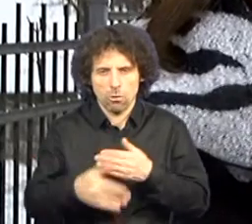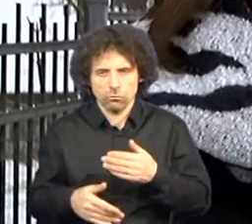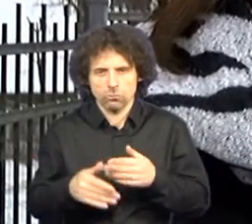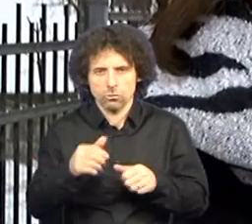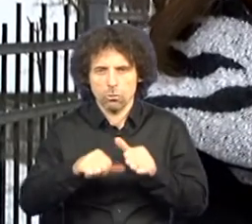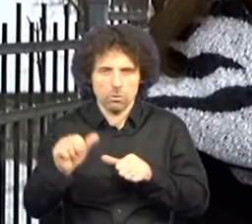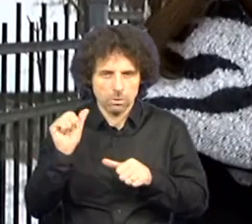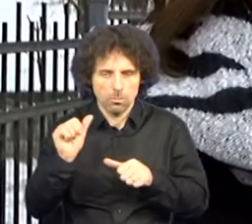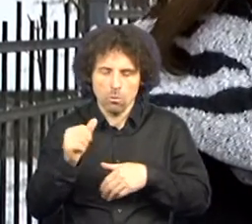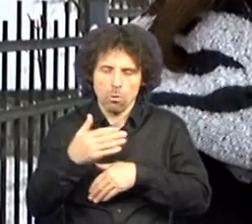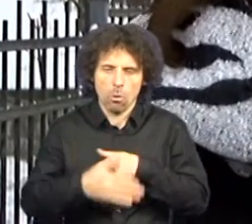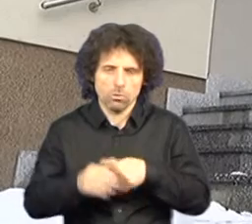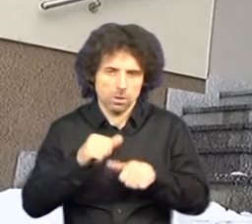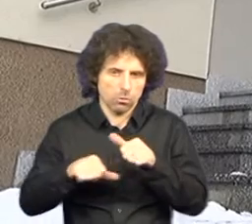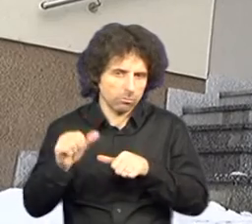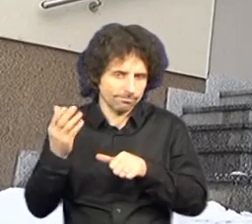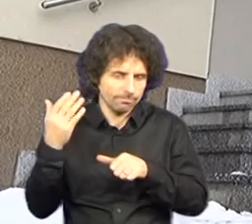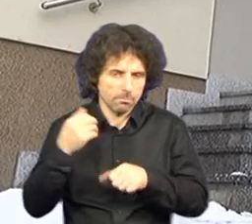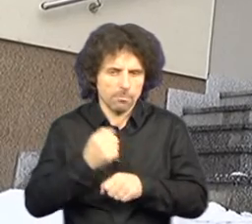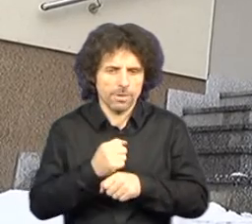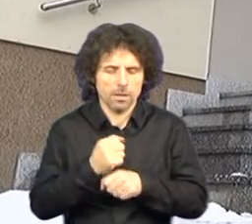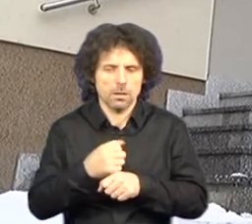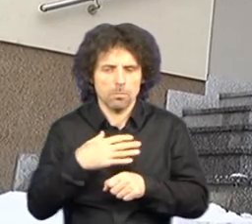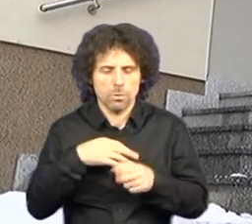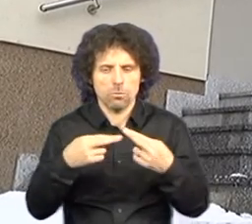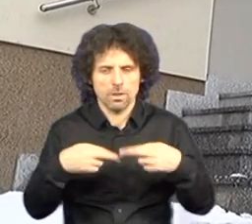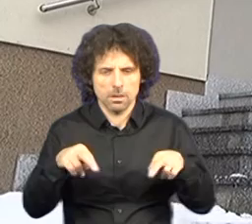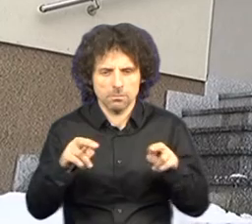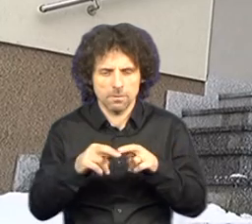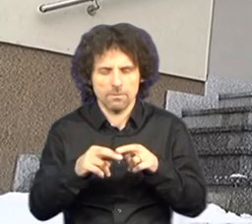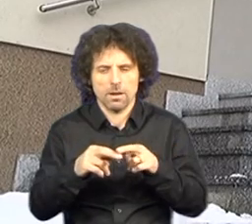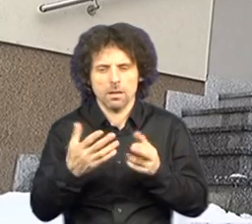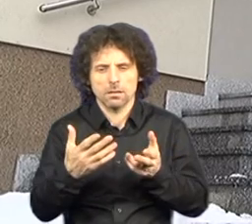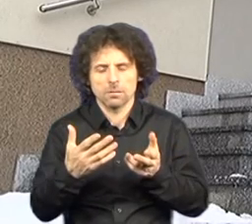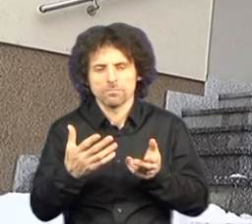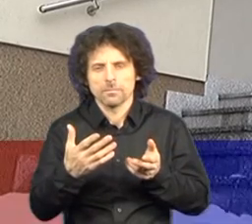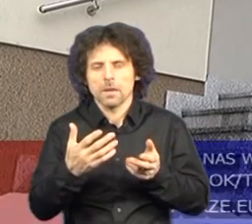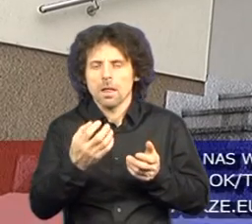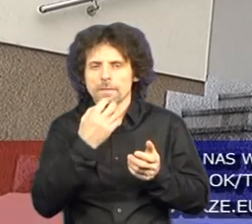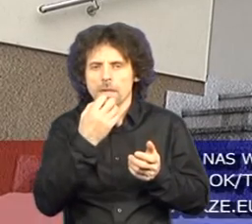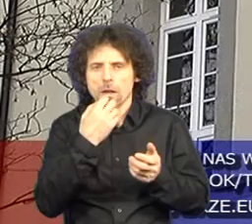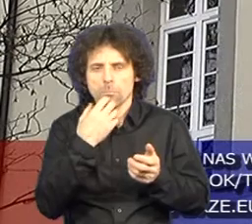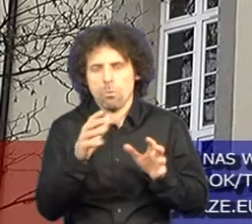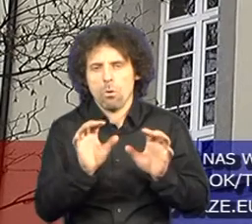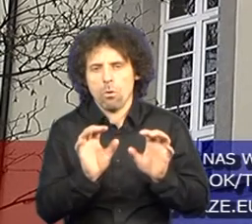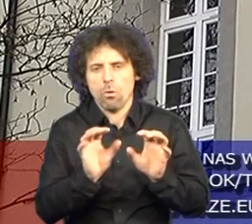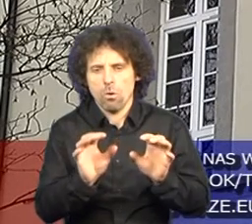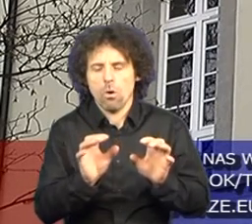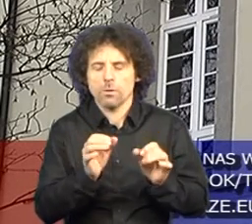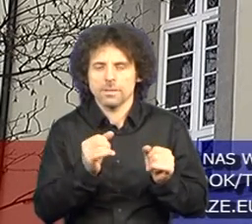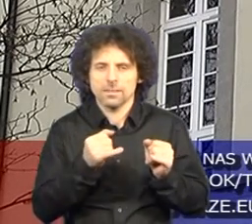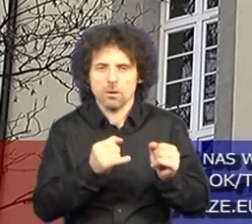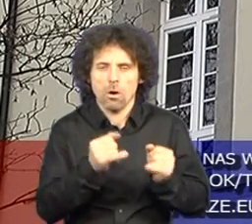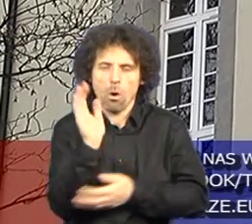w zeszłym roku, pod koniec roku. Prace, które były realizowane, były to typowo termomodernizacyjne prace z wymianą stolarki